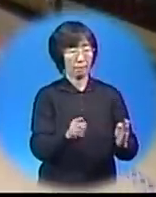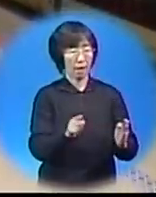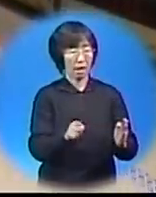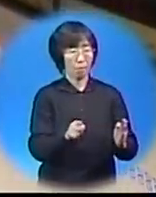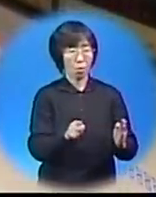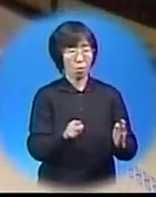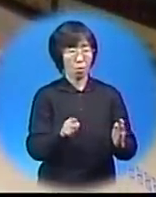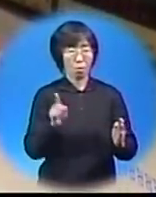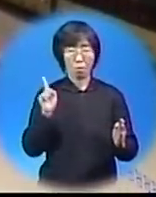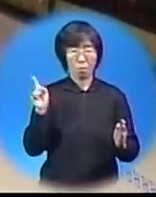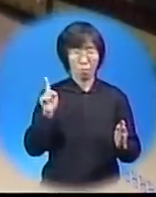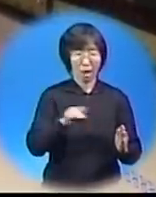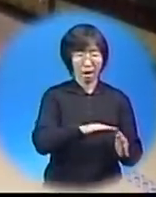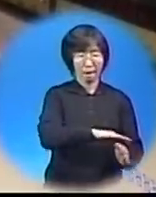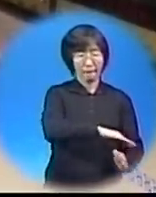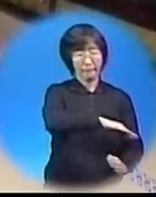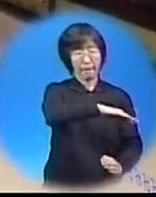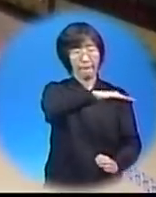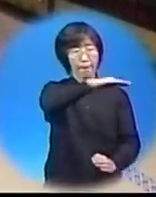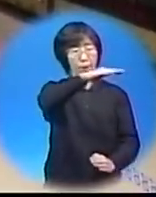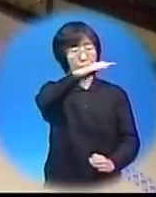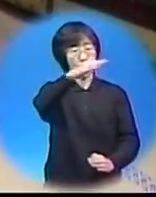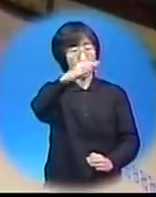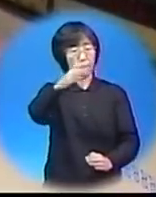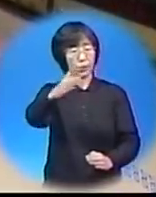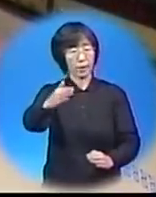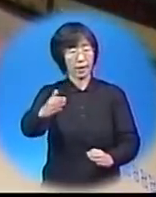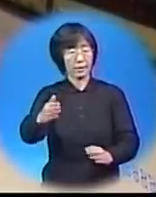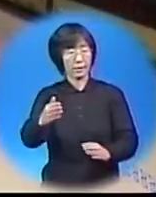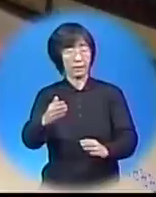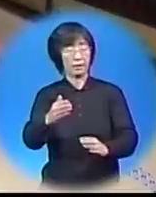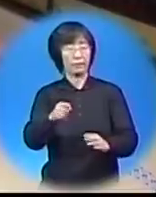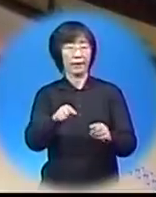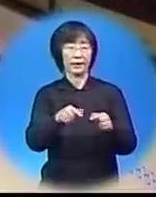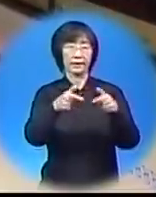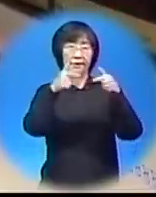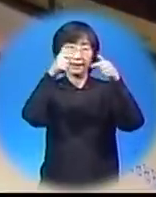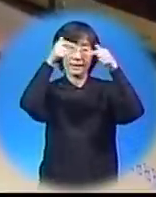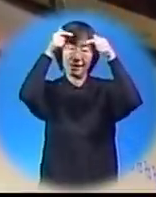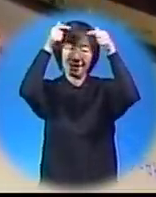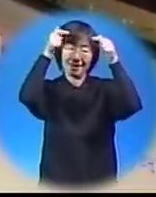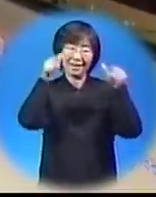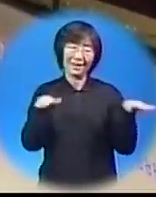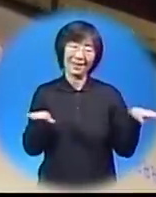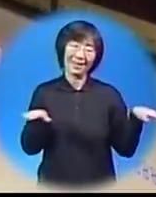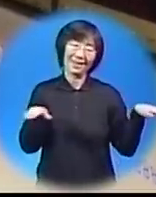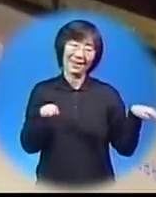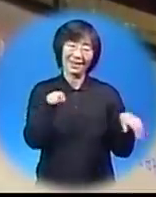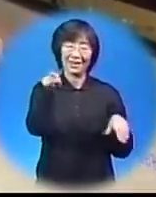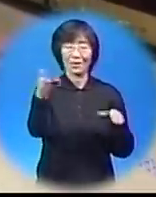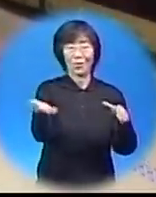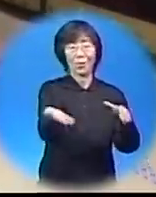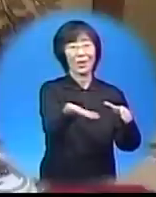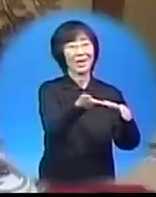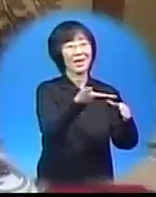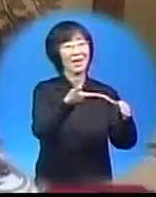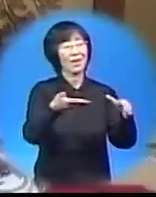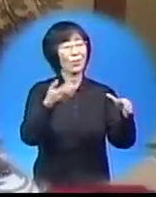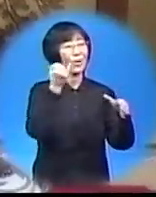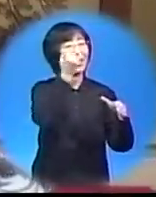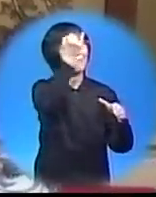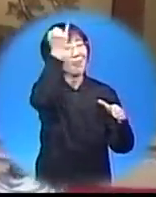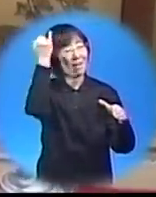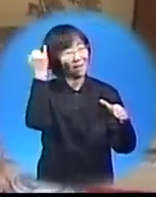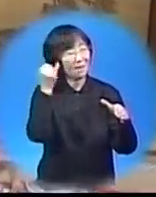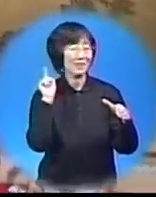はですね、高く険しい山の頂にございます極楽浄土の蓮池という想定で作られております。山